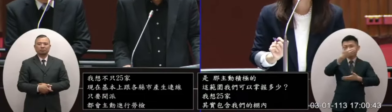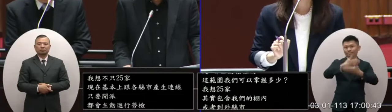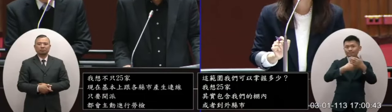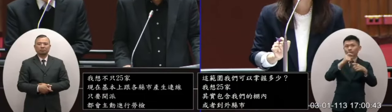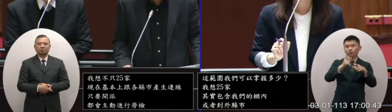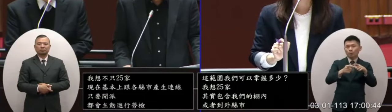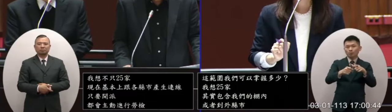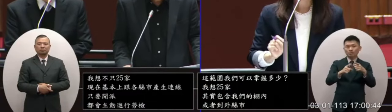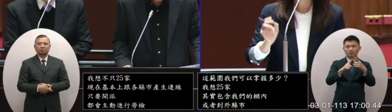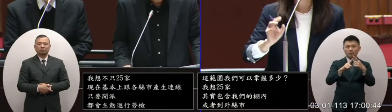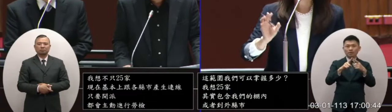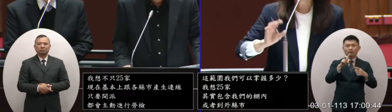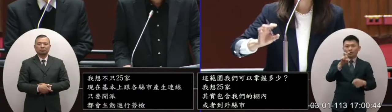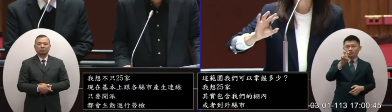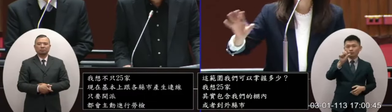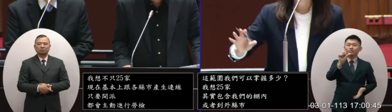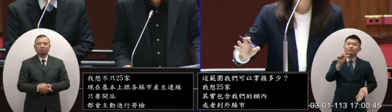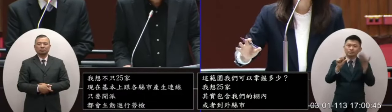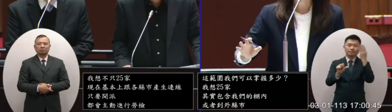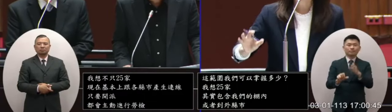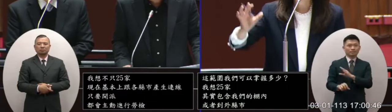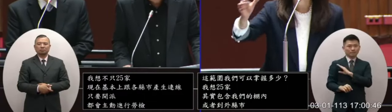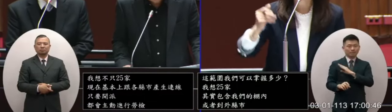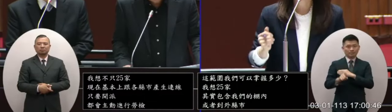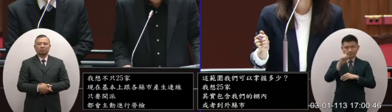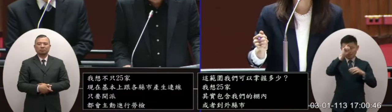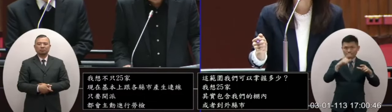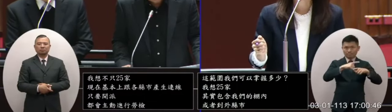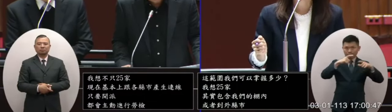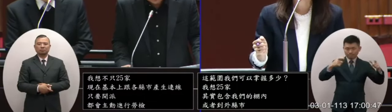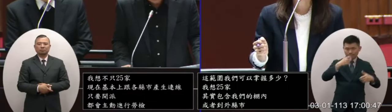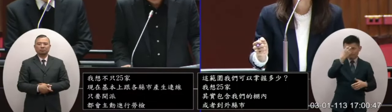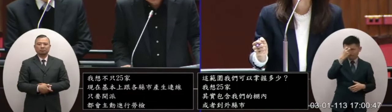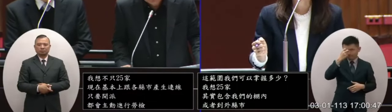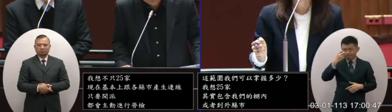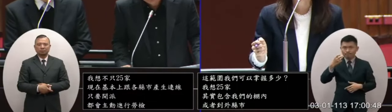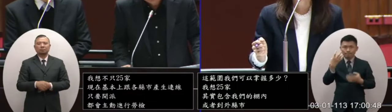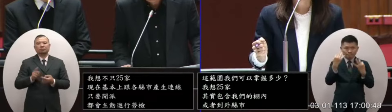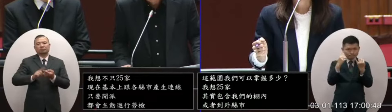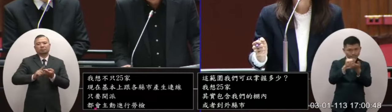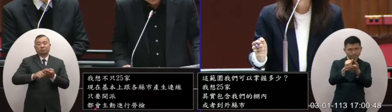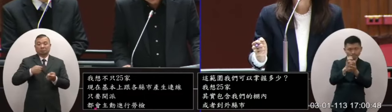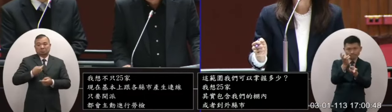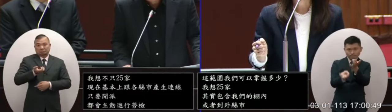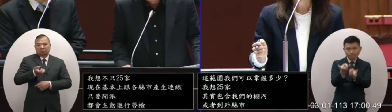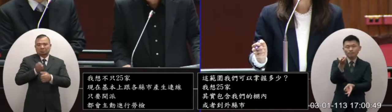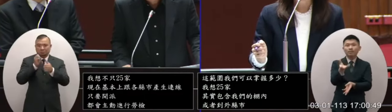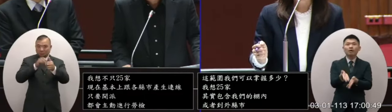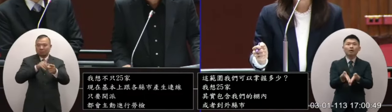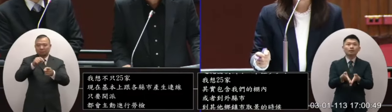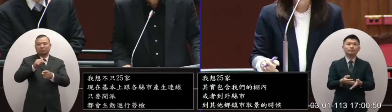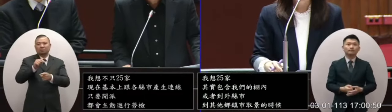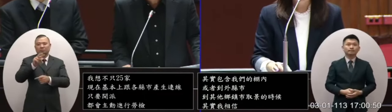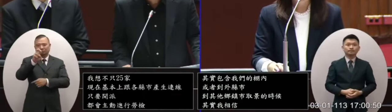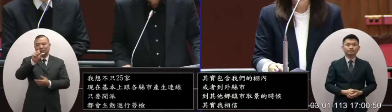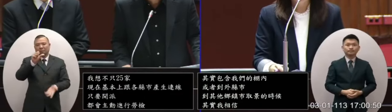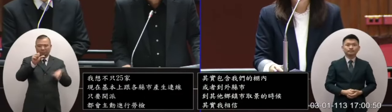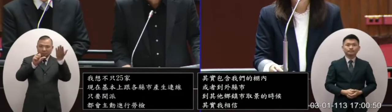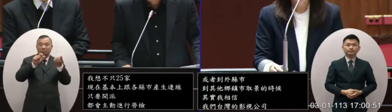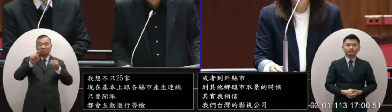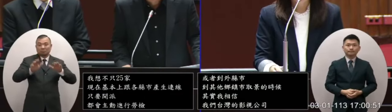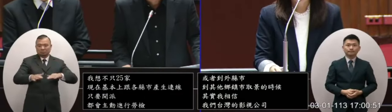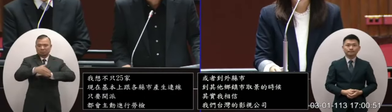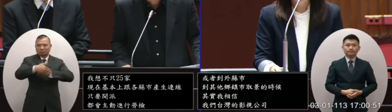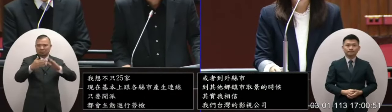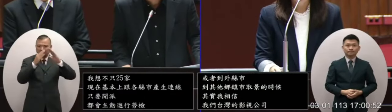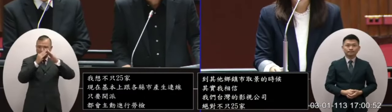不止25家，所以我们希望能够扩大，然后再更多的一些掌握的数据。 就刚跟委员报告，不止25家，因为现在每个县市其实都